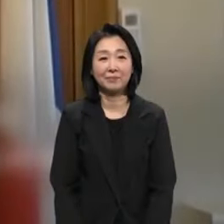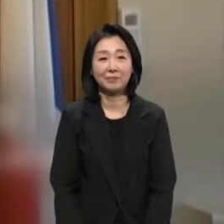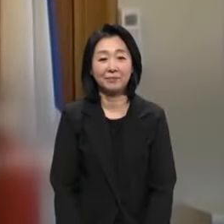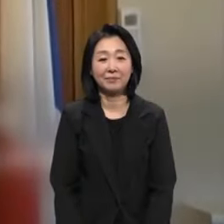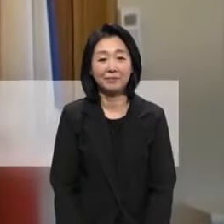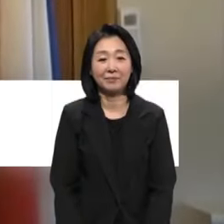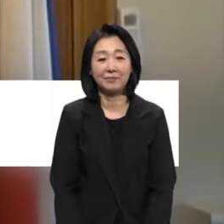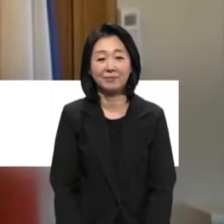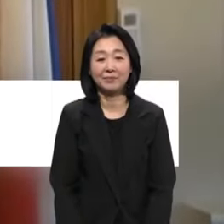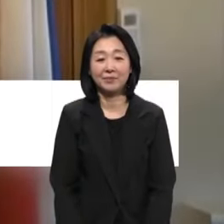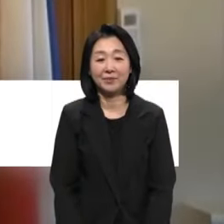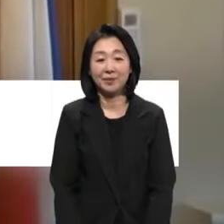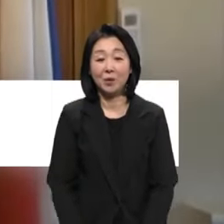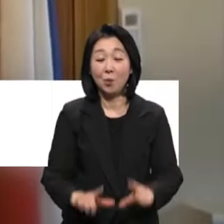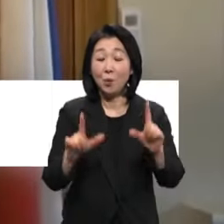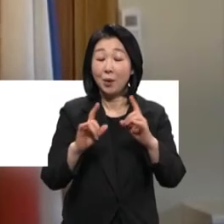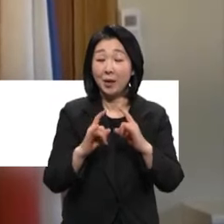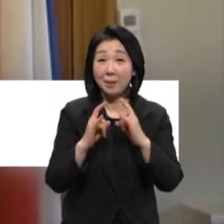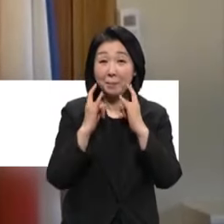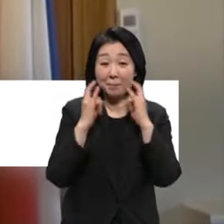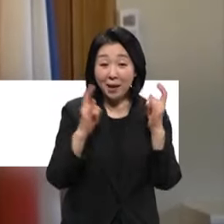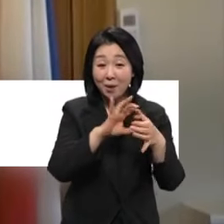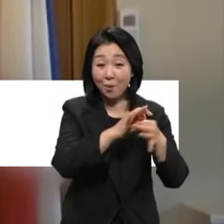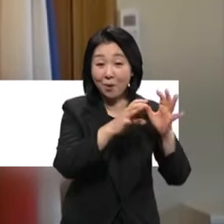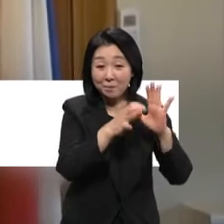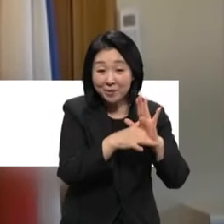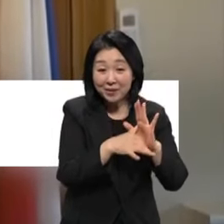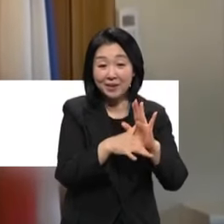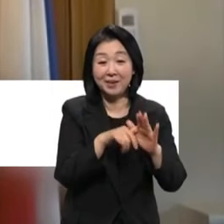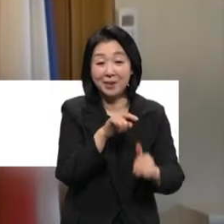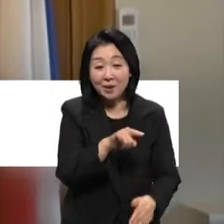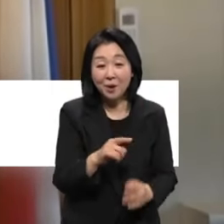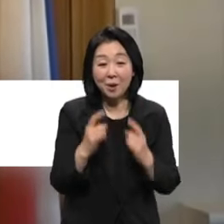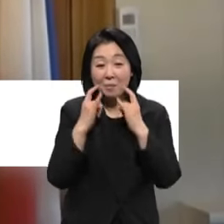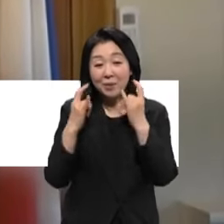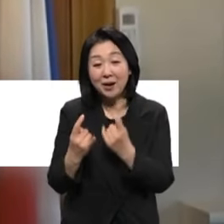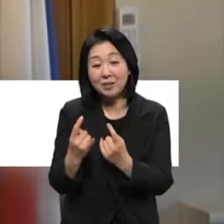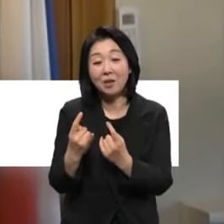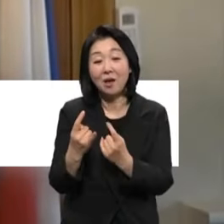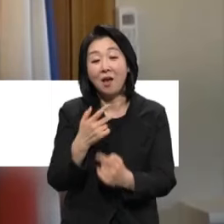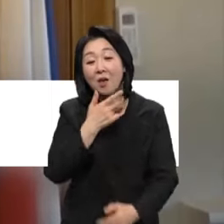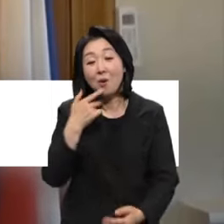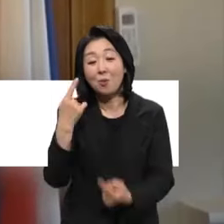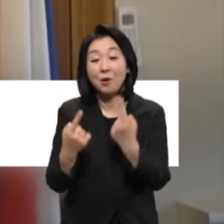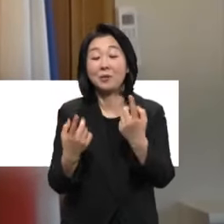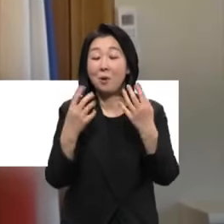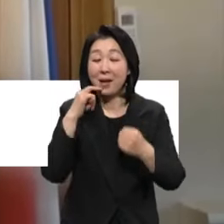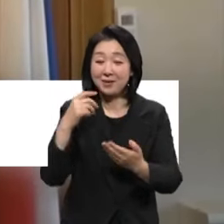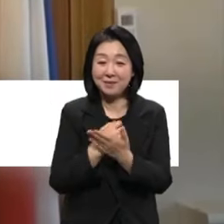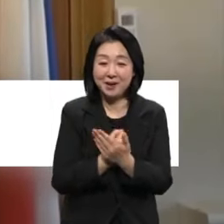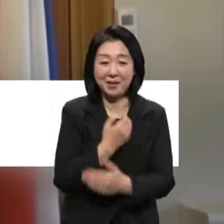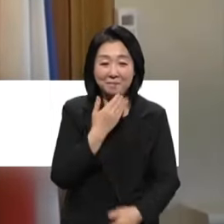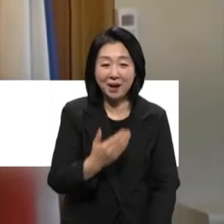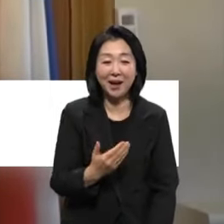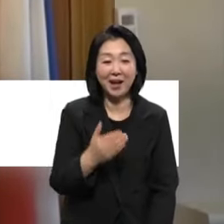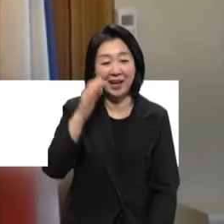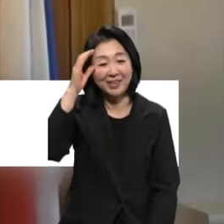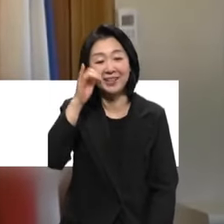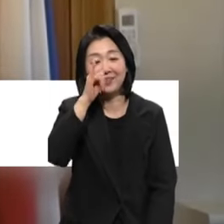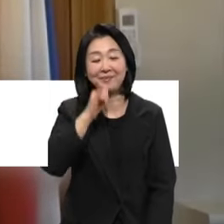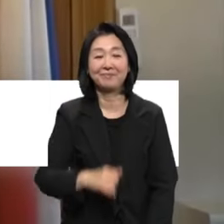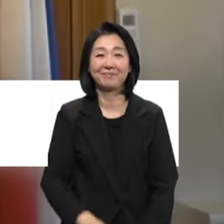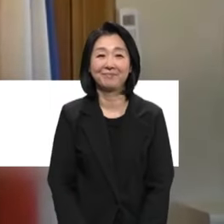That's why I'm looking forward to seeing Team France win more gold medals than Team Great Britain in this year's Olympic